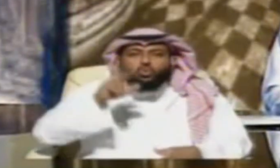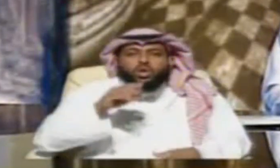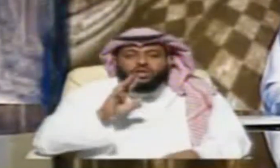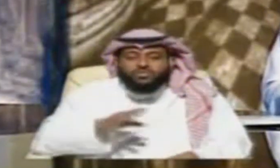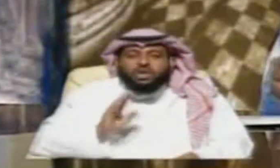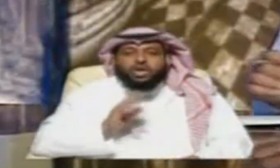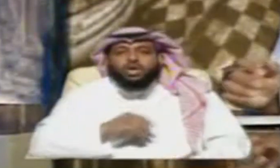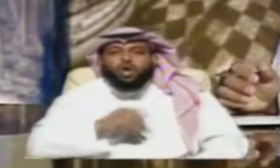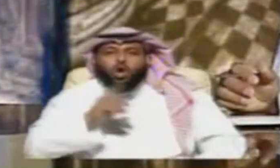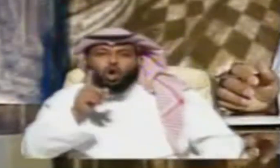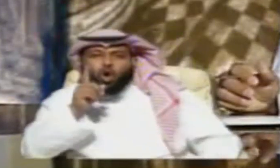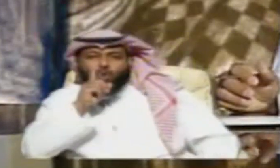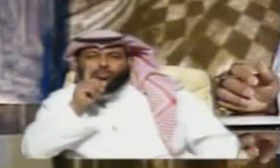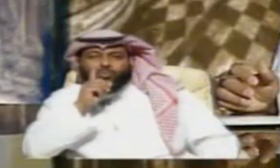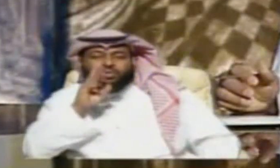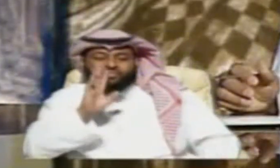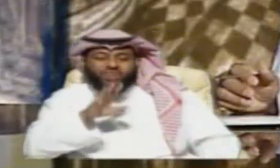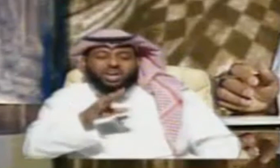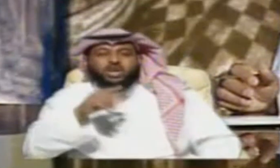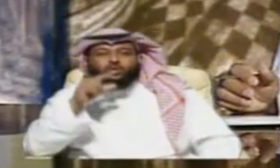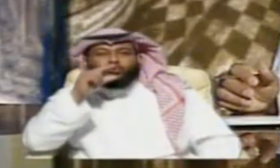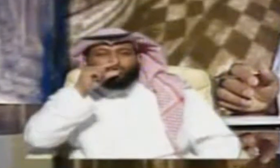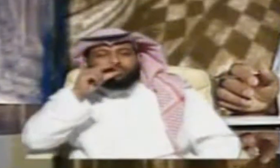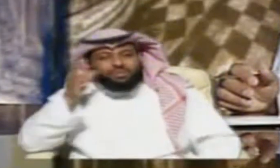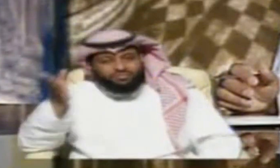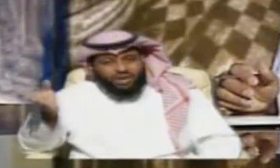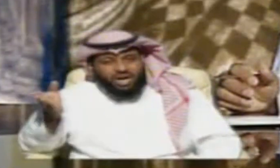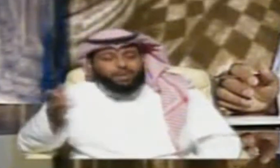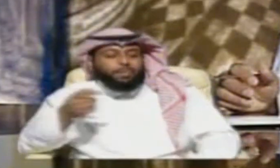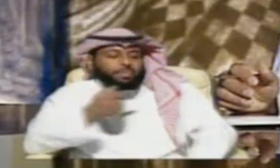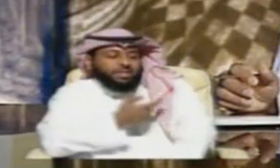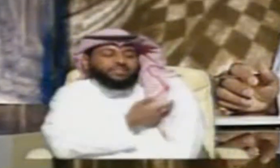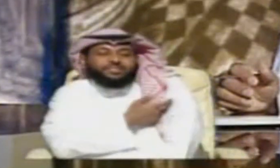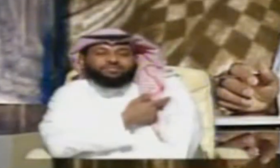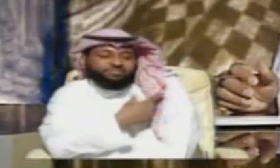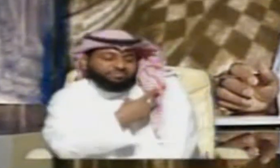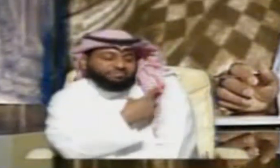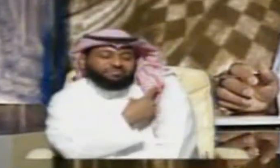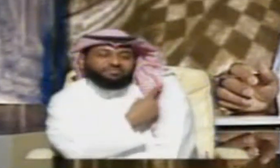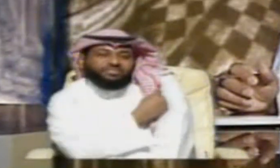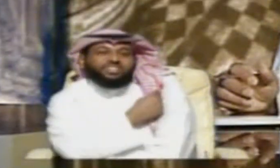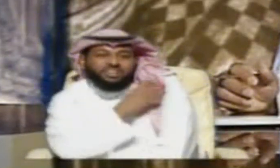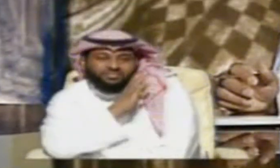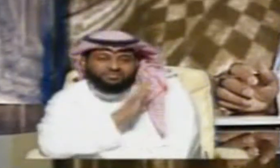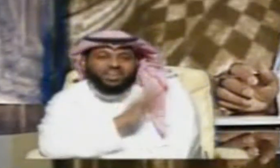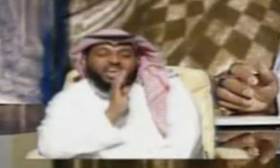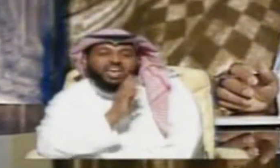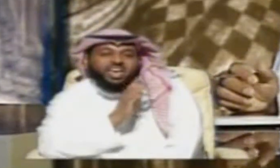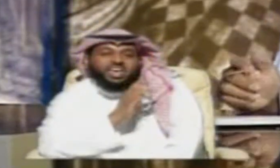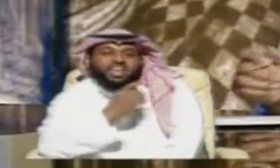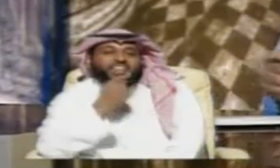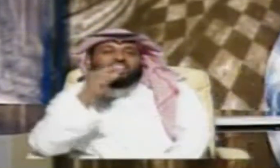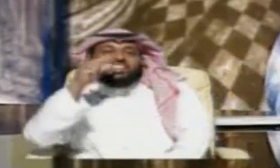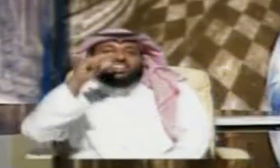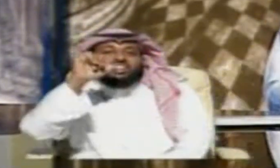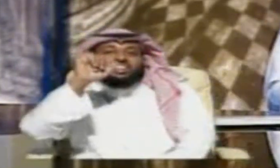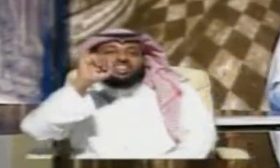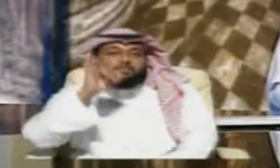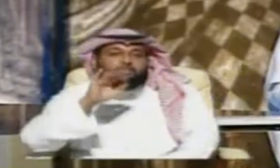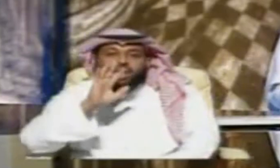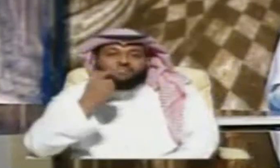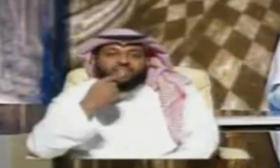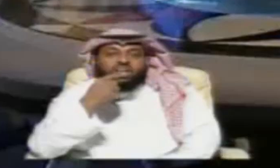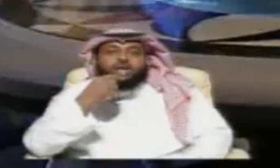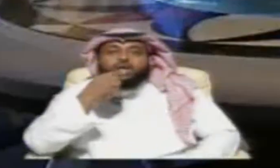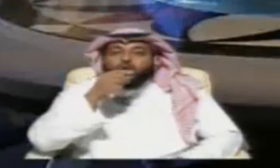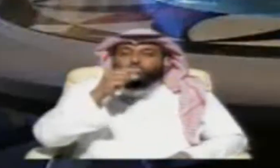وهي صائمة وأخذوا منها 3 براويز دم، ما حكم صيامها من وهل تفطر بذلك العمل؟ هذا سؤال من حصة